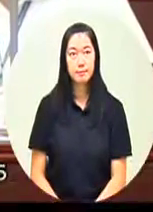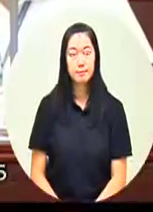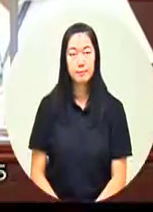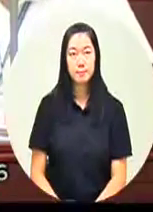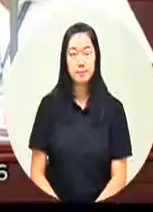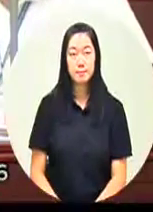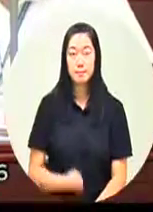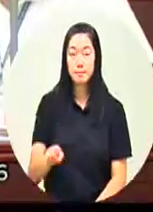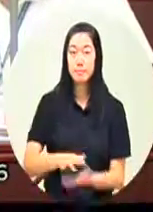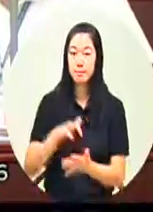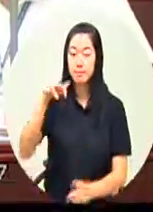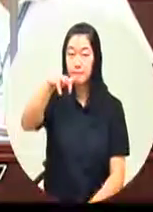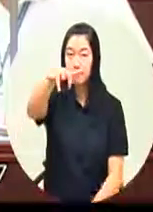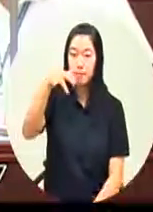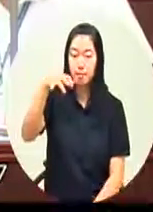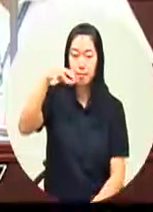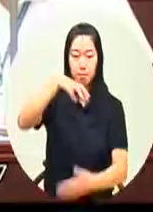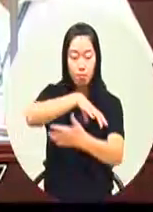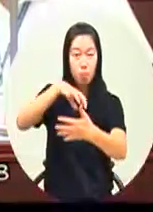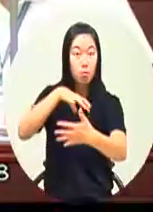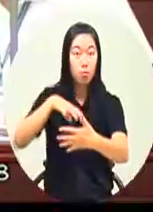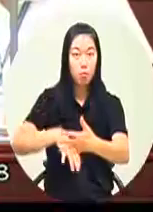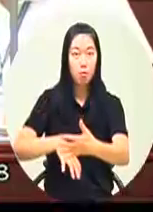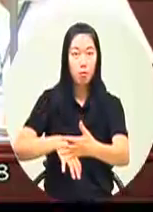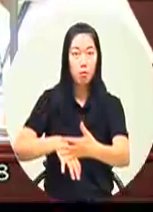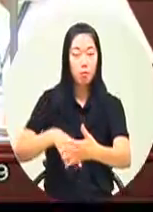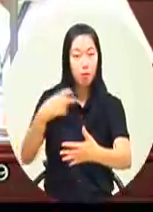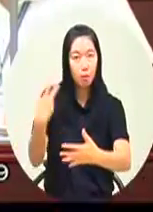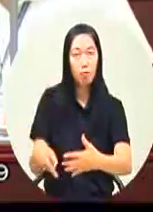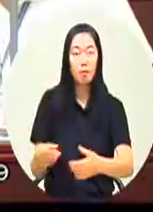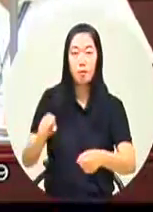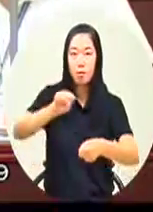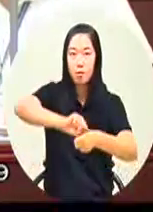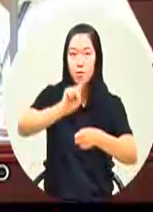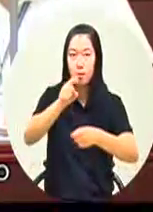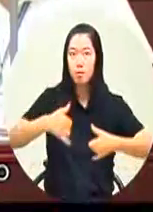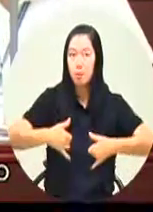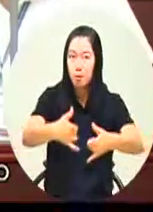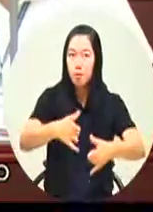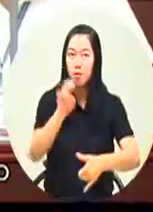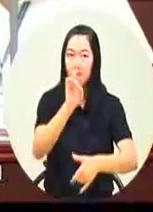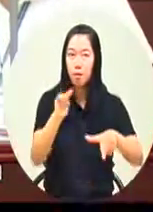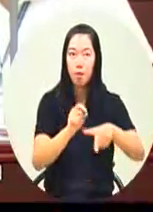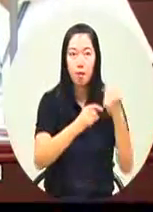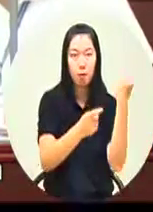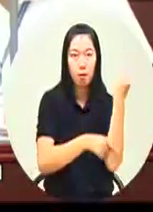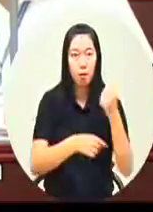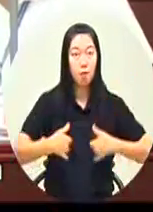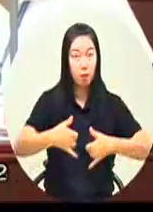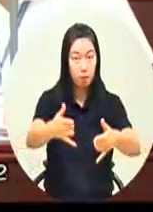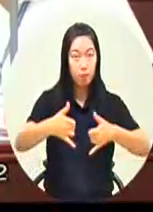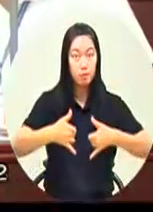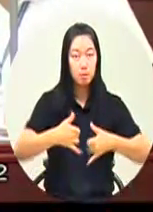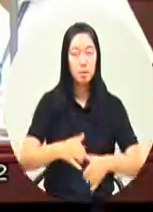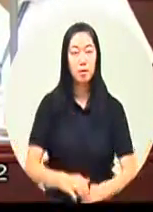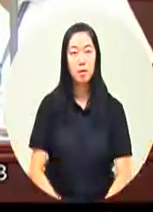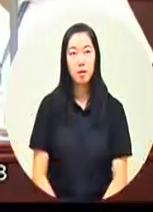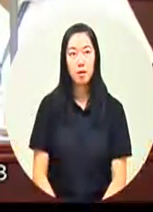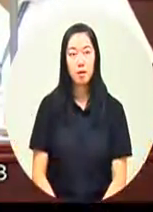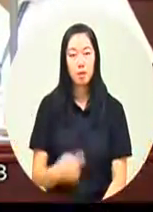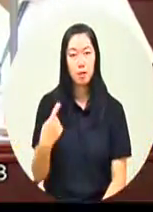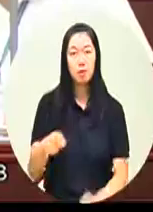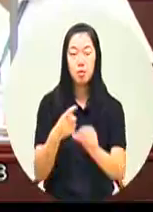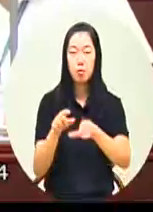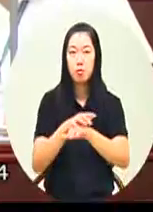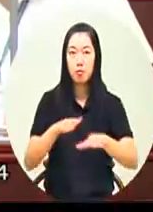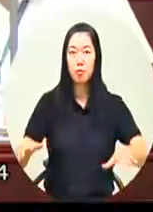机场里面的这个范畴里面哈、哦，再去开辟一条新的道路，二十米的道路。那另外呢，就是中安路的